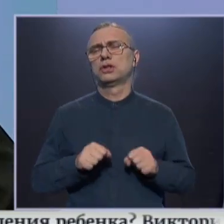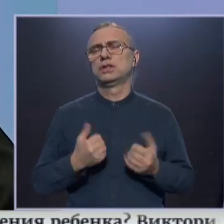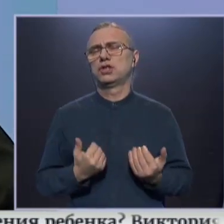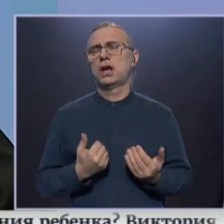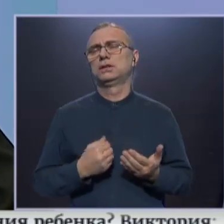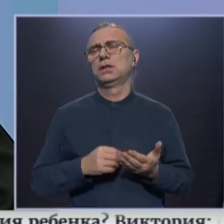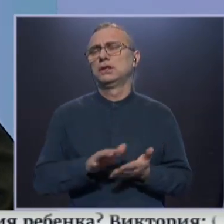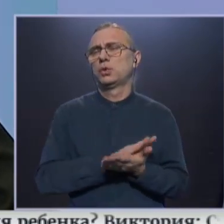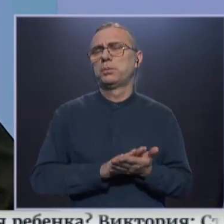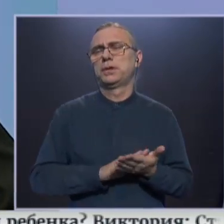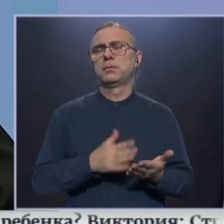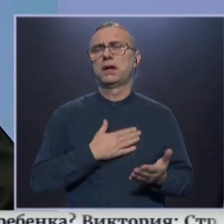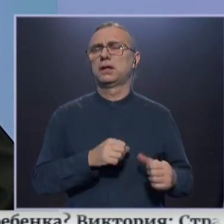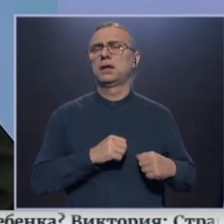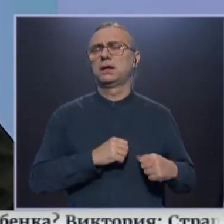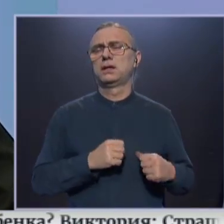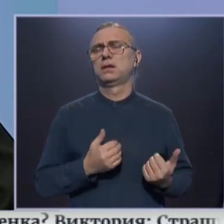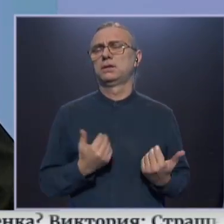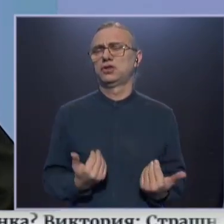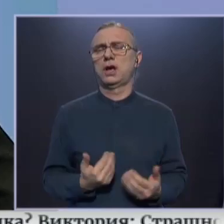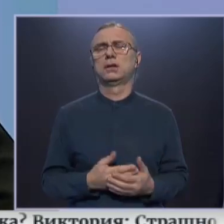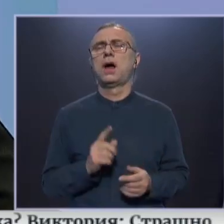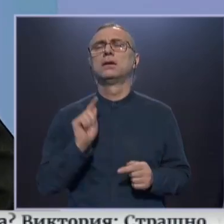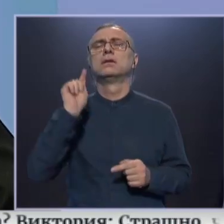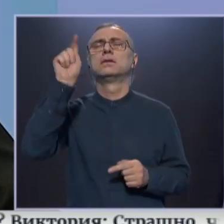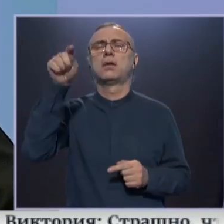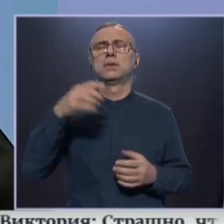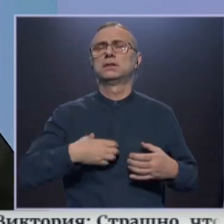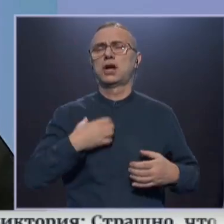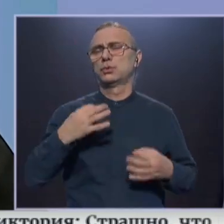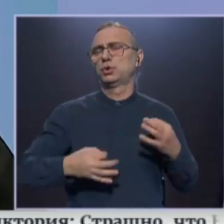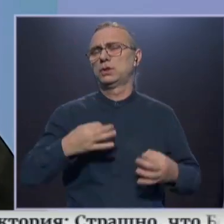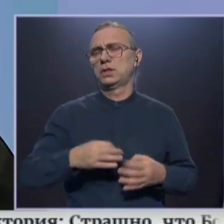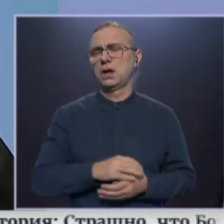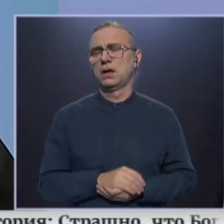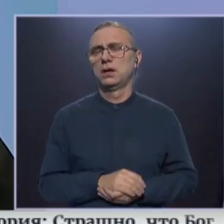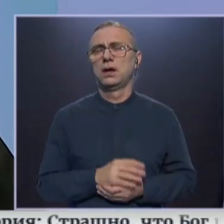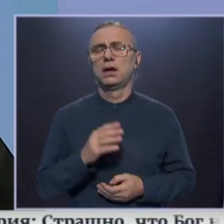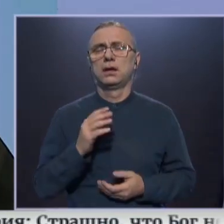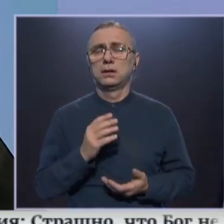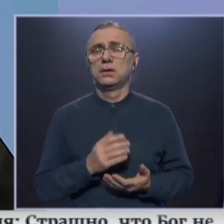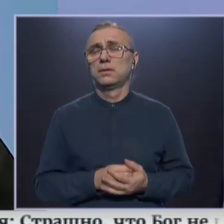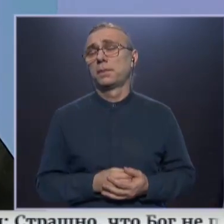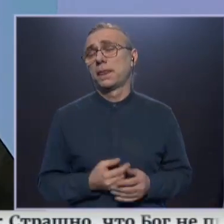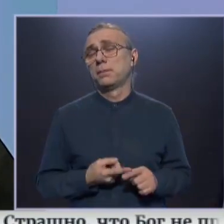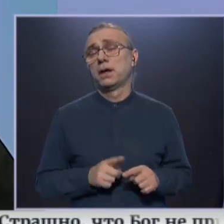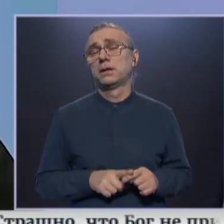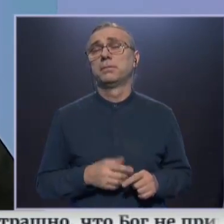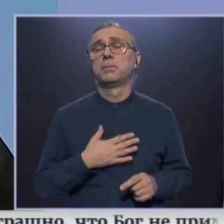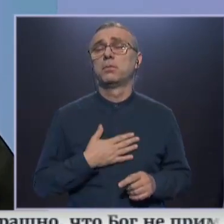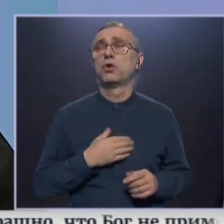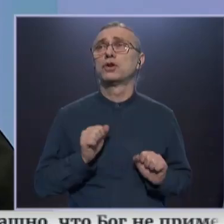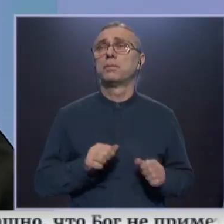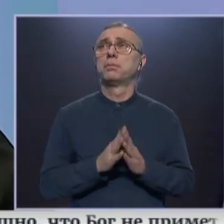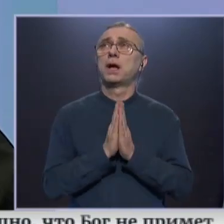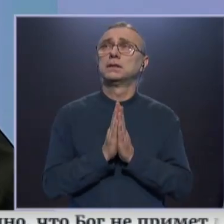уже на страшном суде, где будет поздно, когда уже время закончится и вечности, и я останусь без тебя. При этом мы можем как